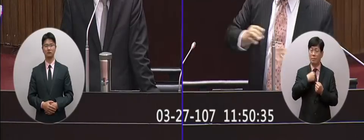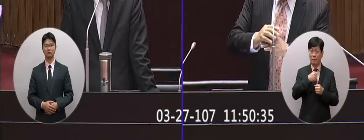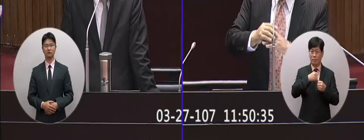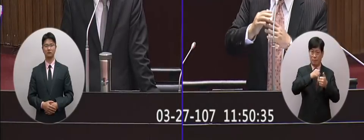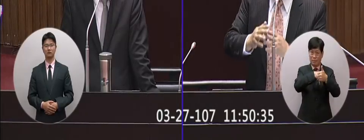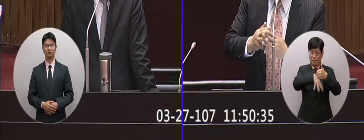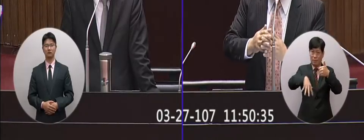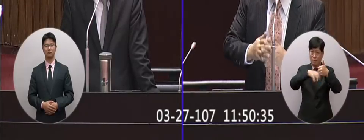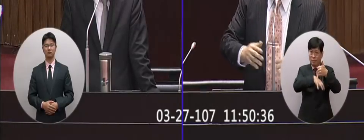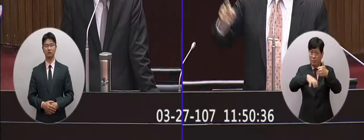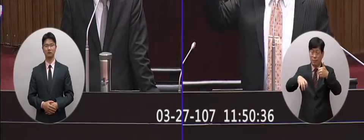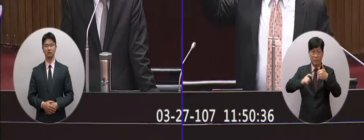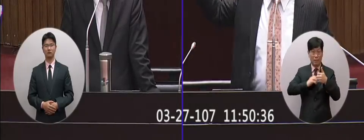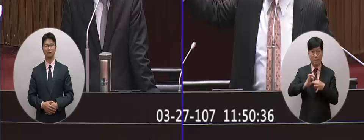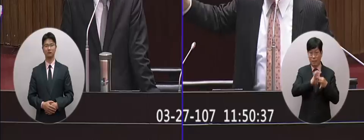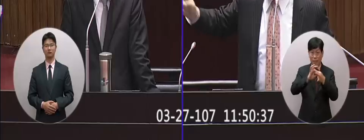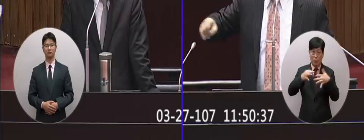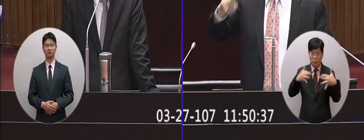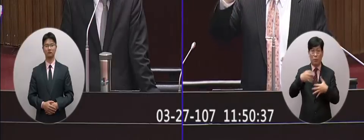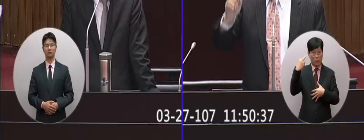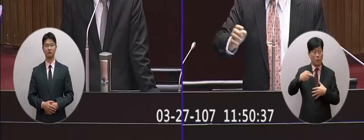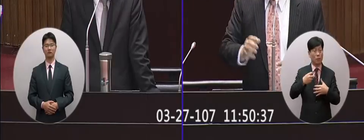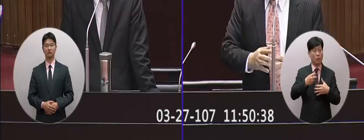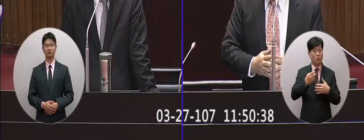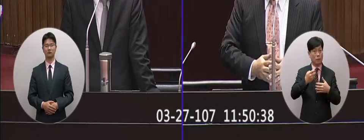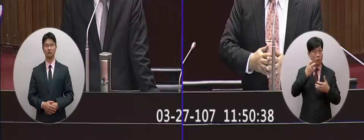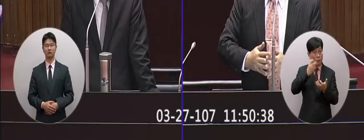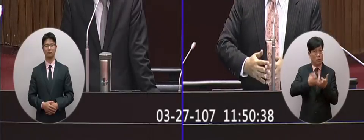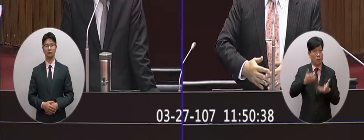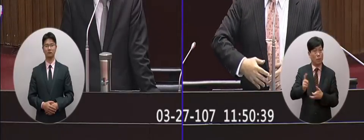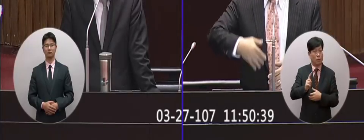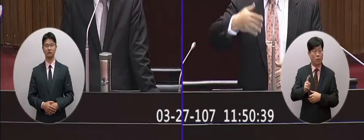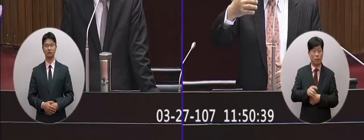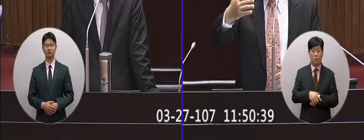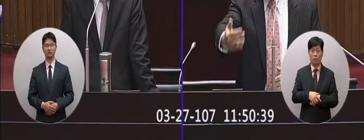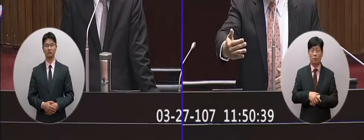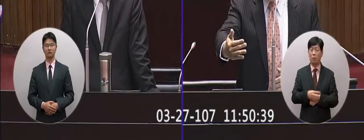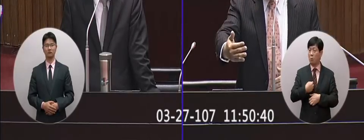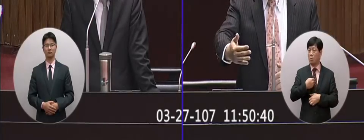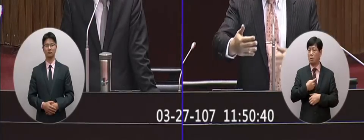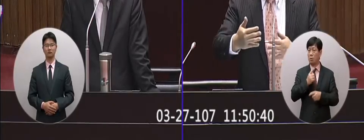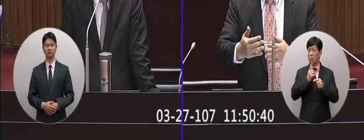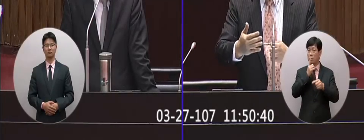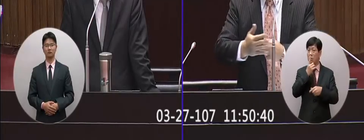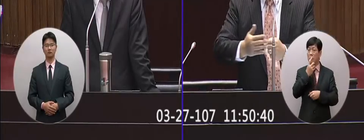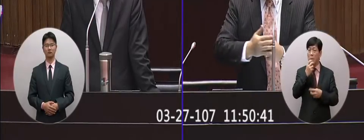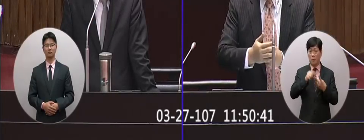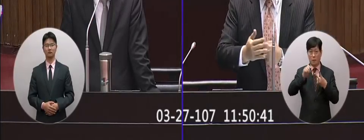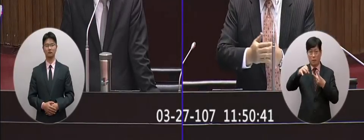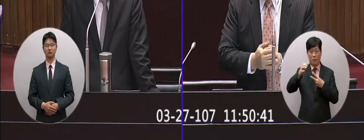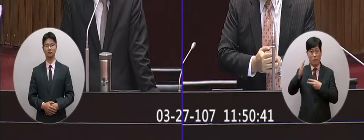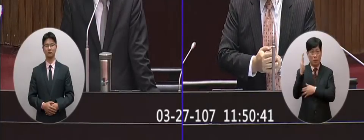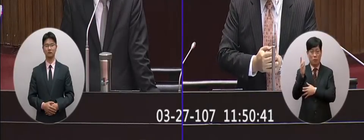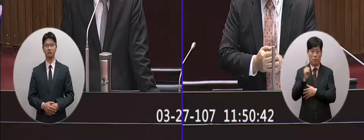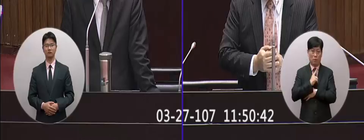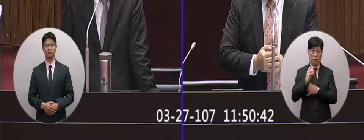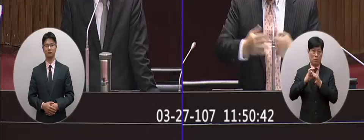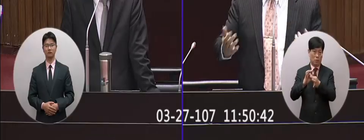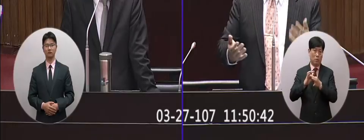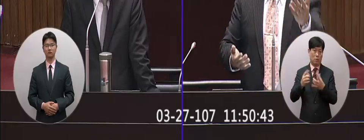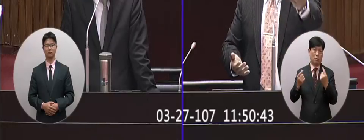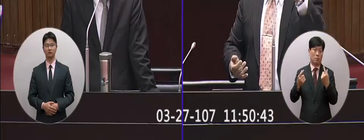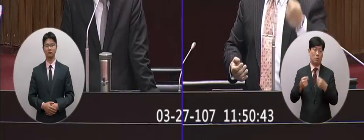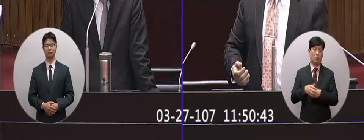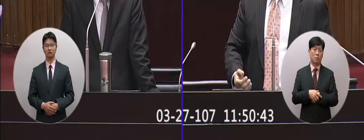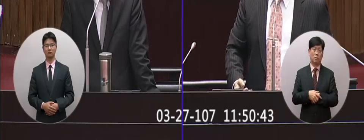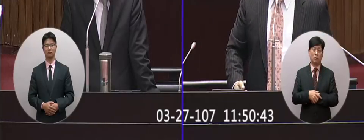个部会之间的横向联系，这更严重的是发生在什么？发生在我们中央部会跟地方政府之间的关系啦。哦，